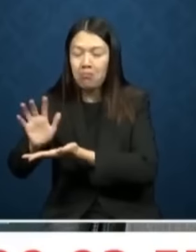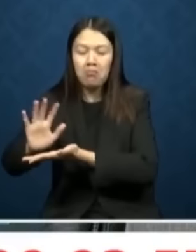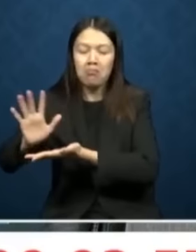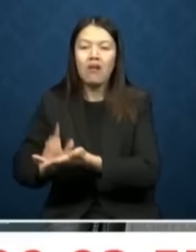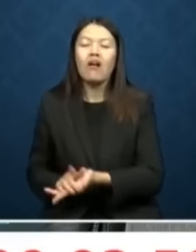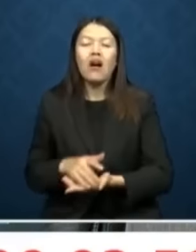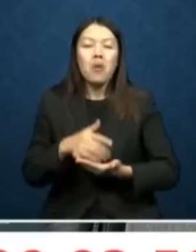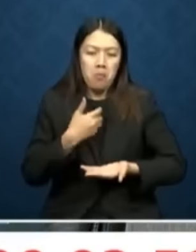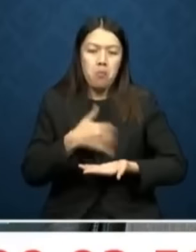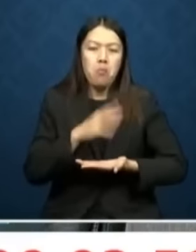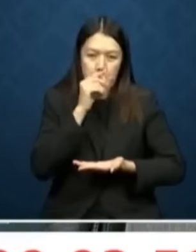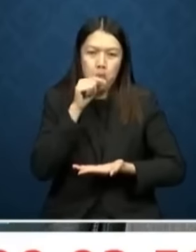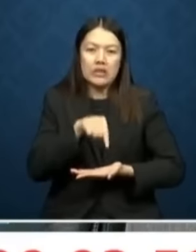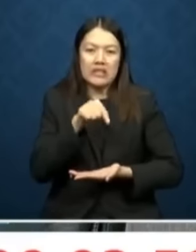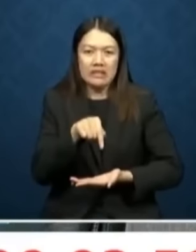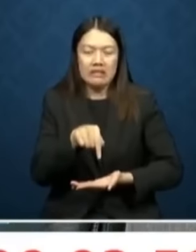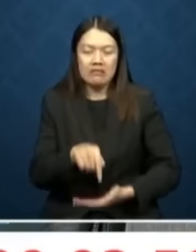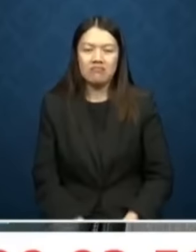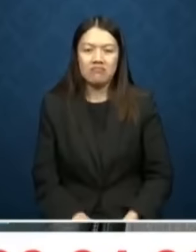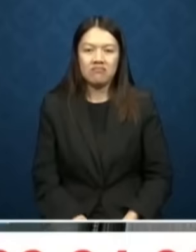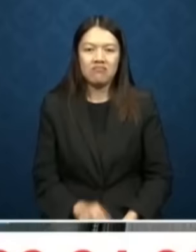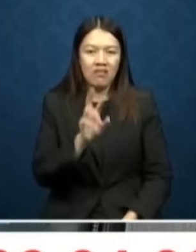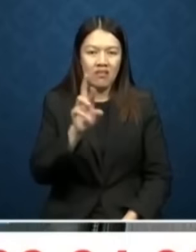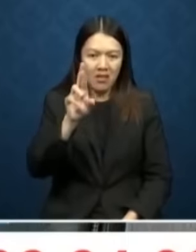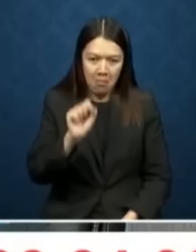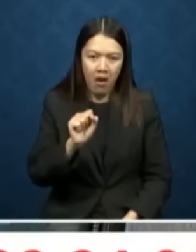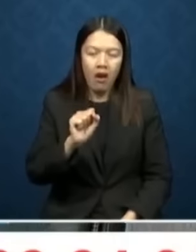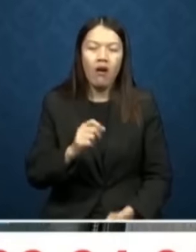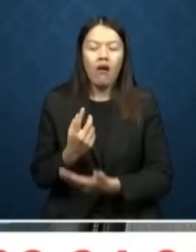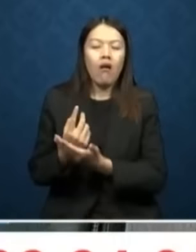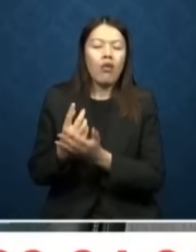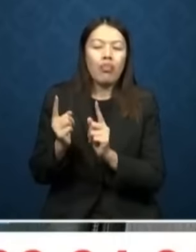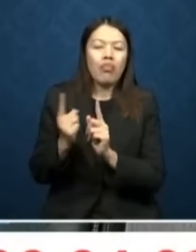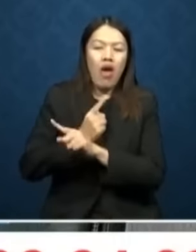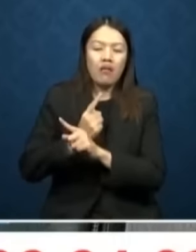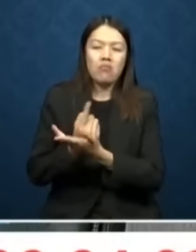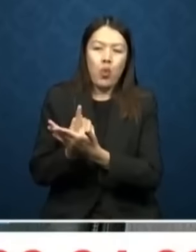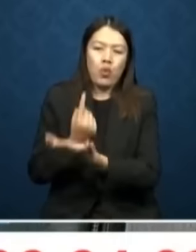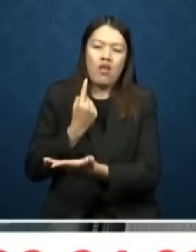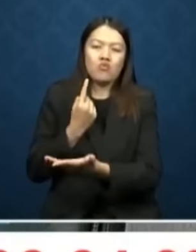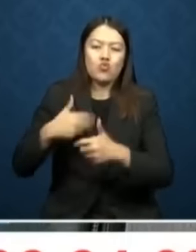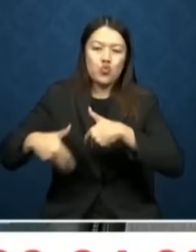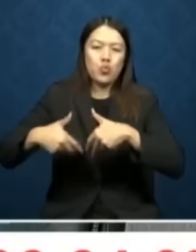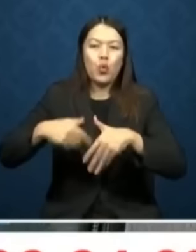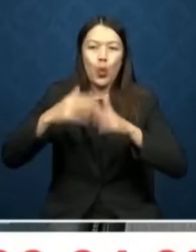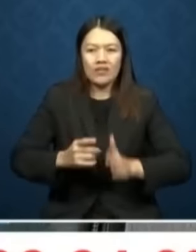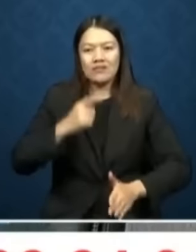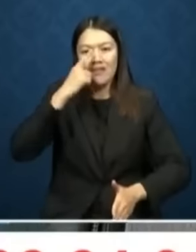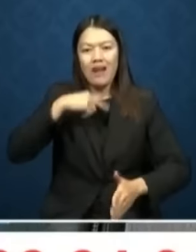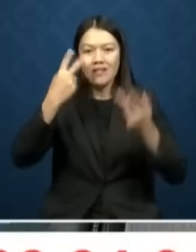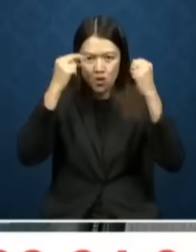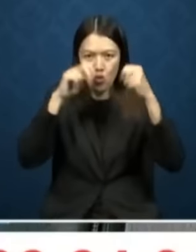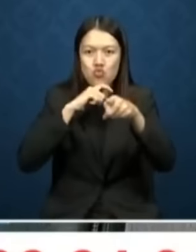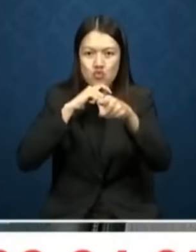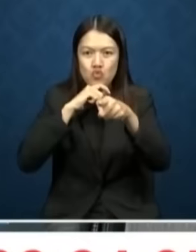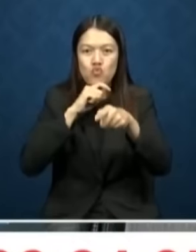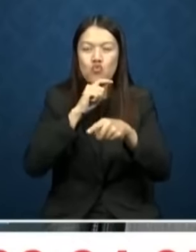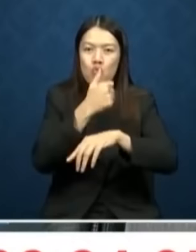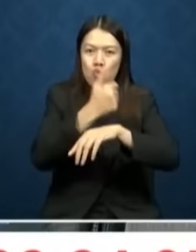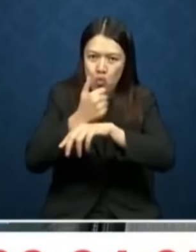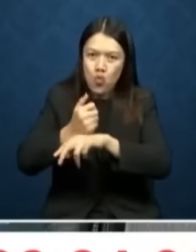ดที่นี่แล้วผมไม่พูดที่ไหนครับที่ผู้แทนปวงชนของชาวไทยอยู่ที่นี่นายกอยู่ที่นี่รัฐมนตรี